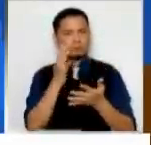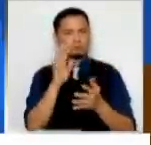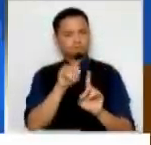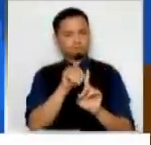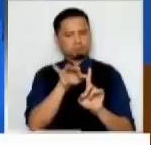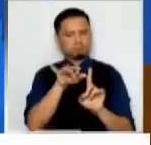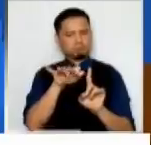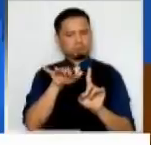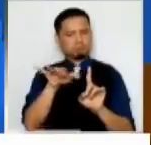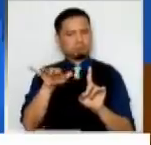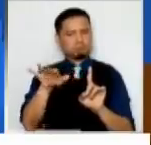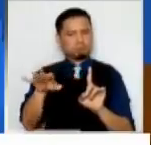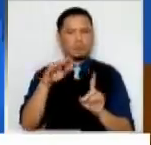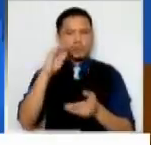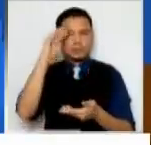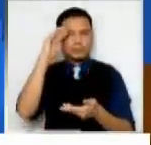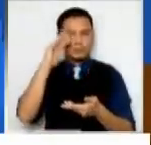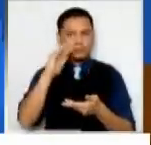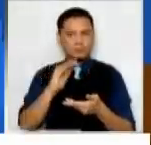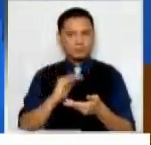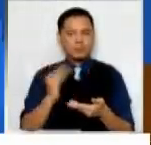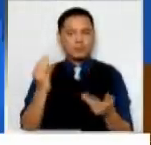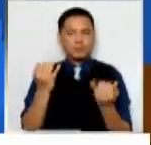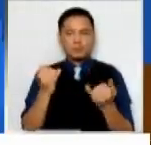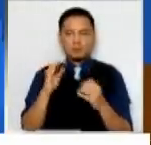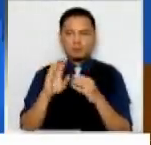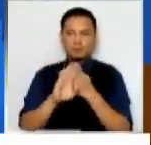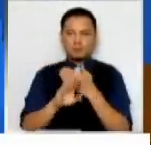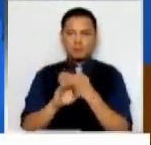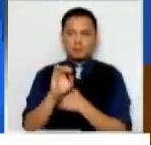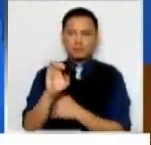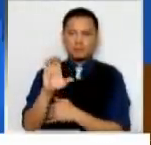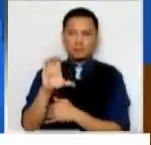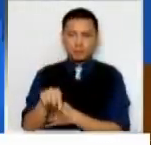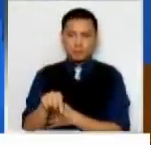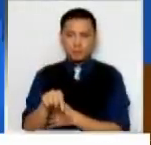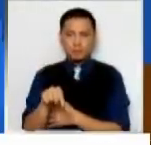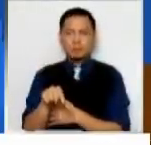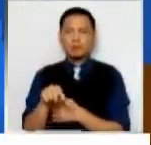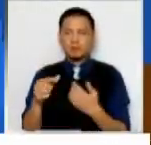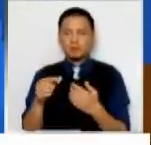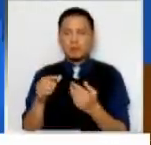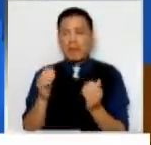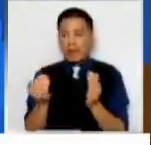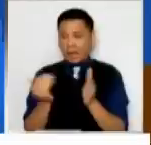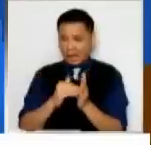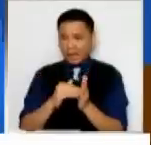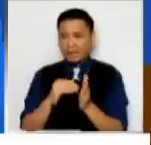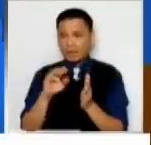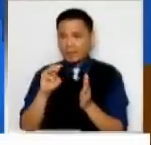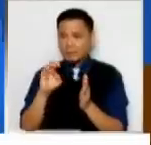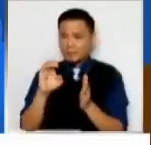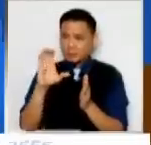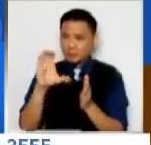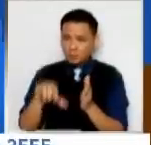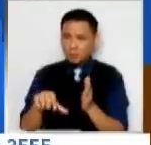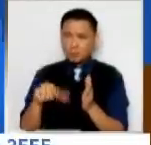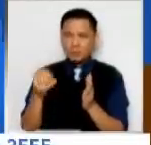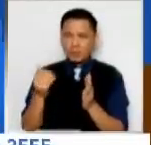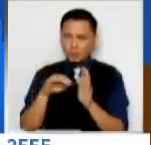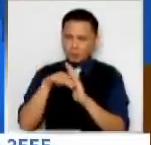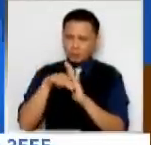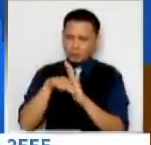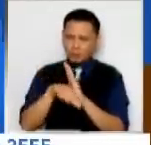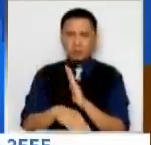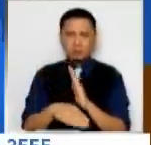nga ho tayong bumalik sa ECQ at saka ngayon po nasa MECQ tayo. Ano ho ang ating masasabi? Can we safely